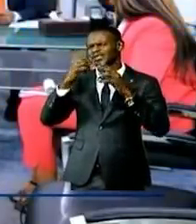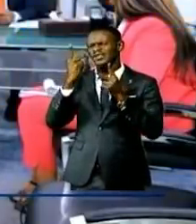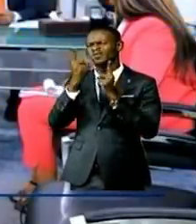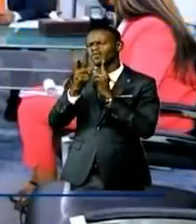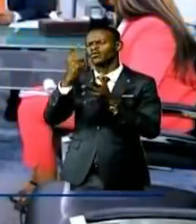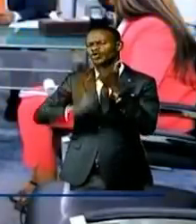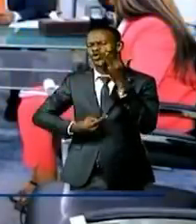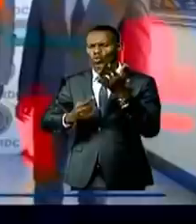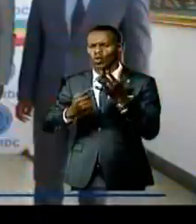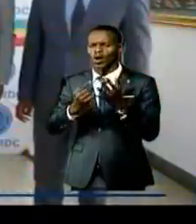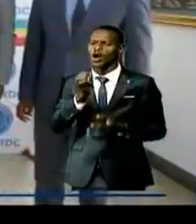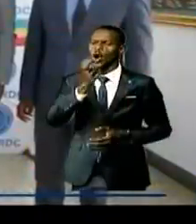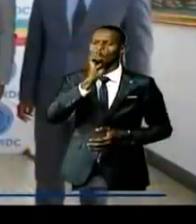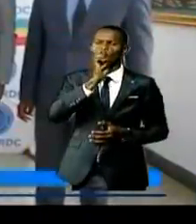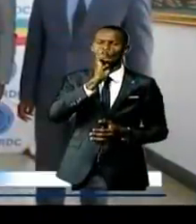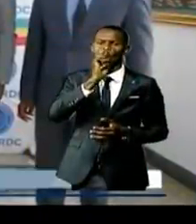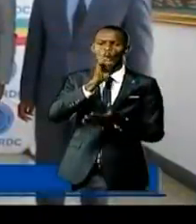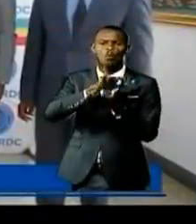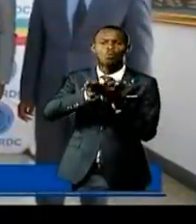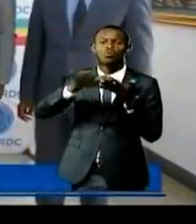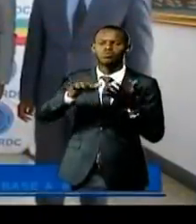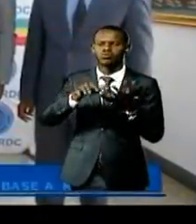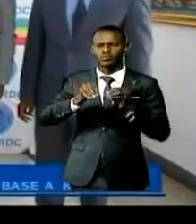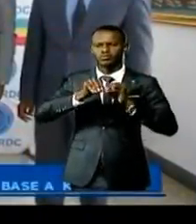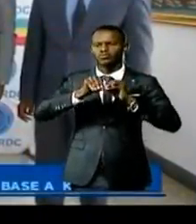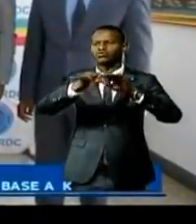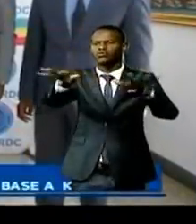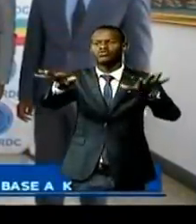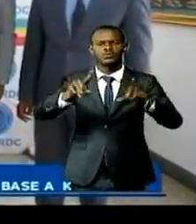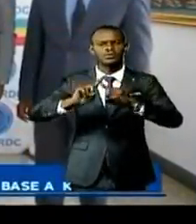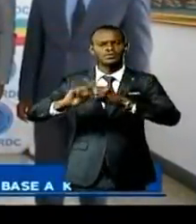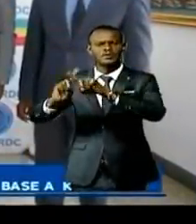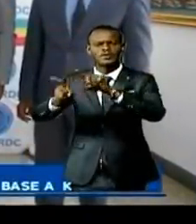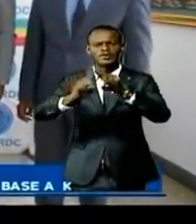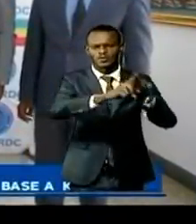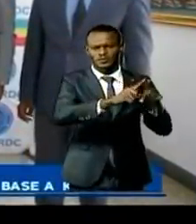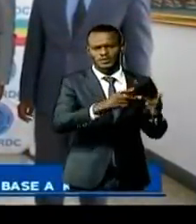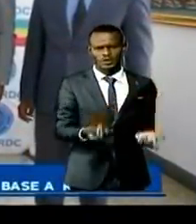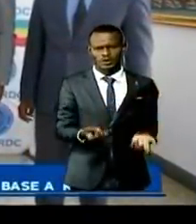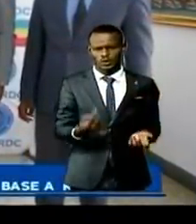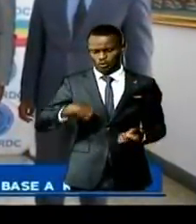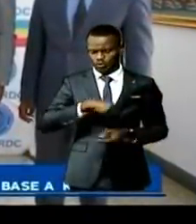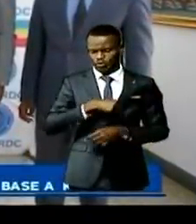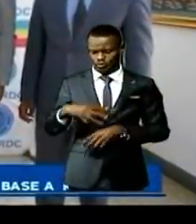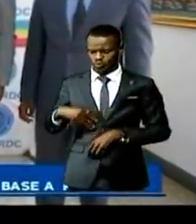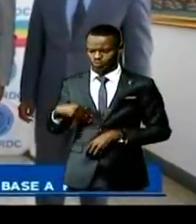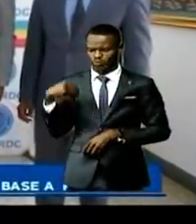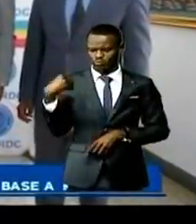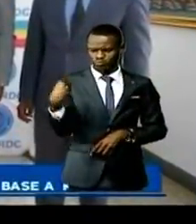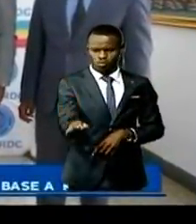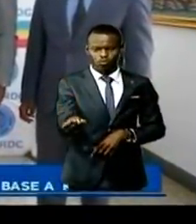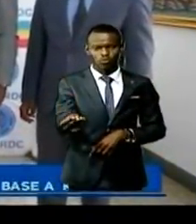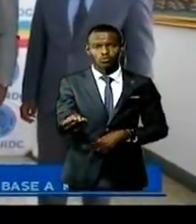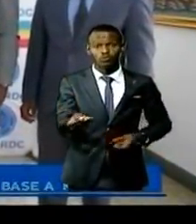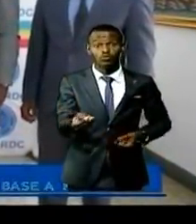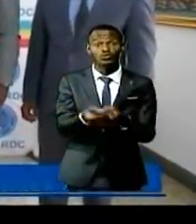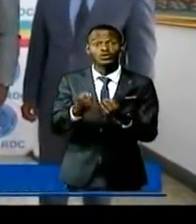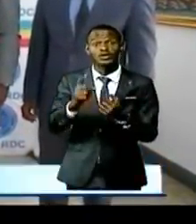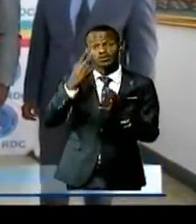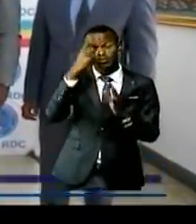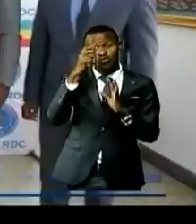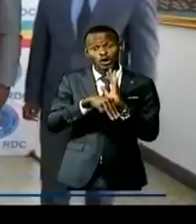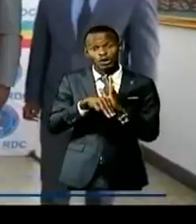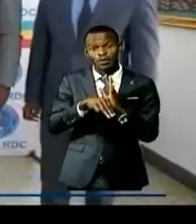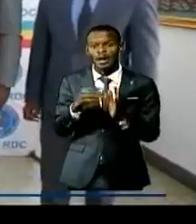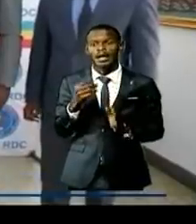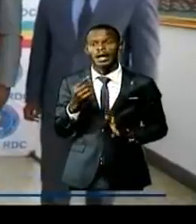une nouveauté, non seulement l'argent public, que nous amenons au nom du gouvernement, mais également l'argent